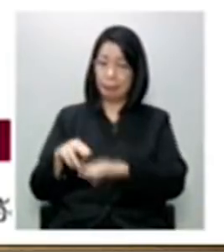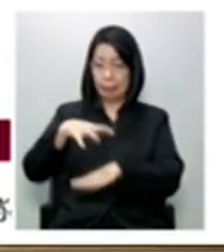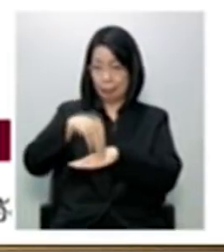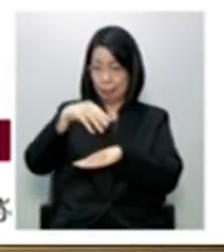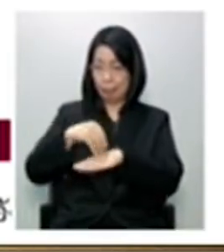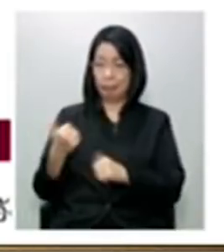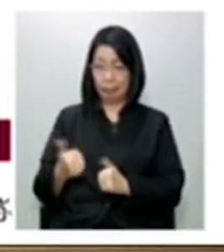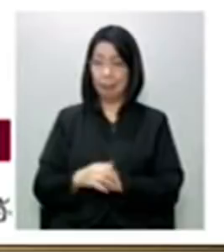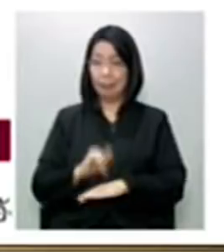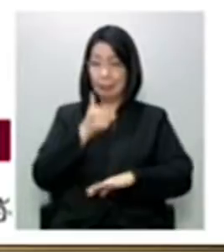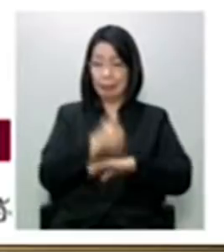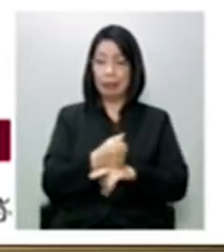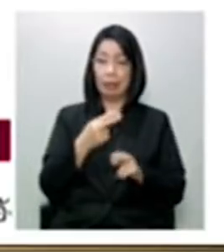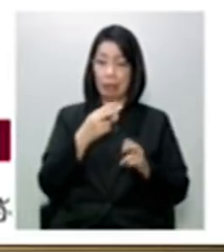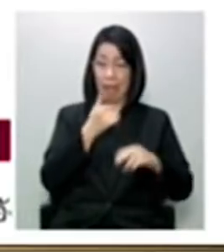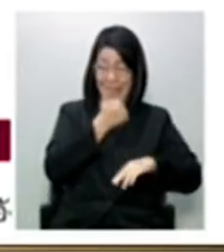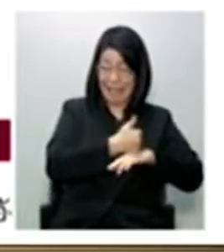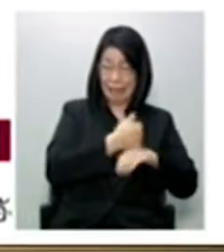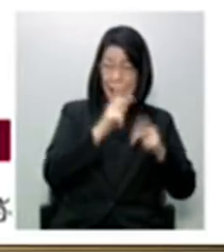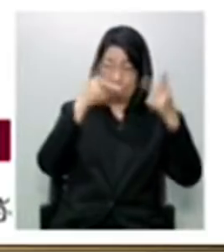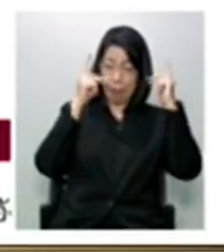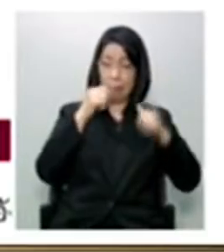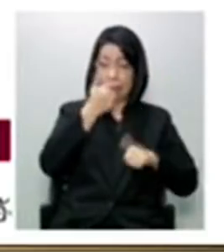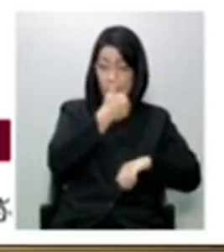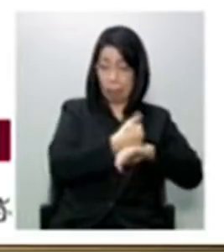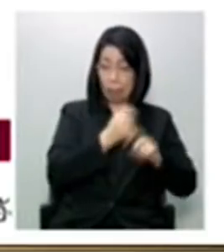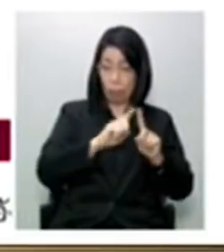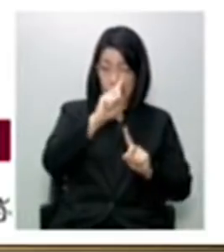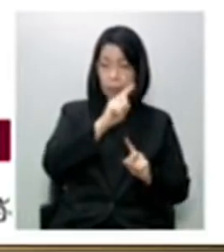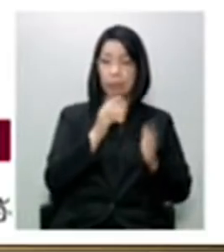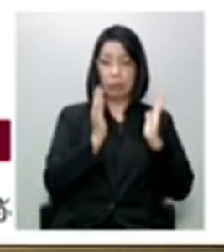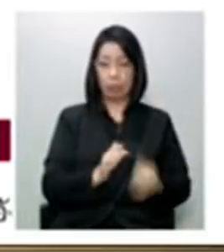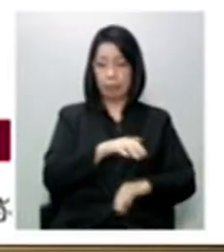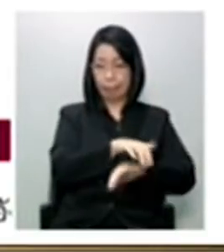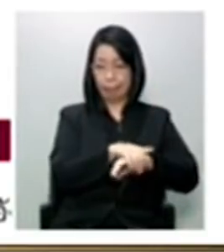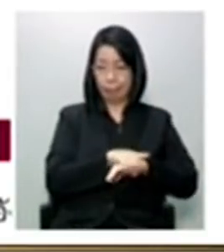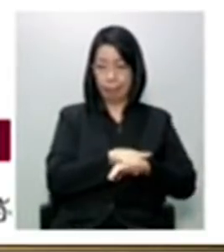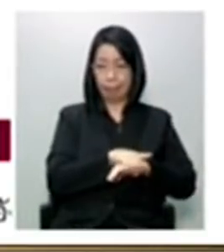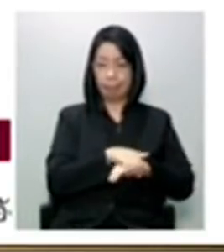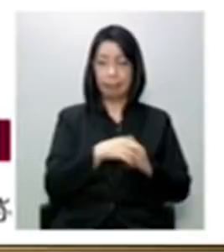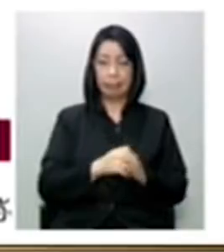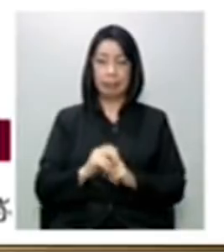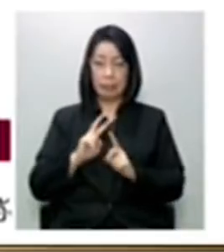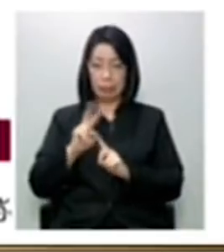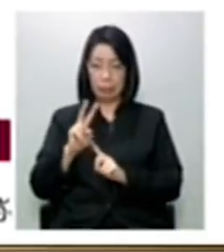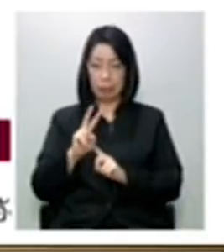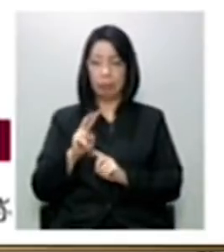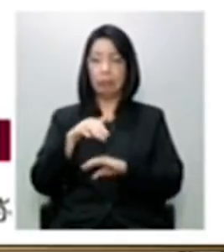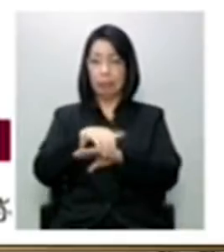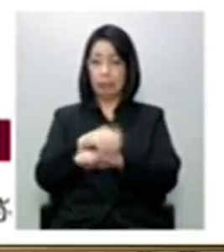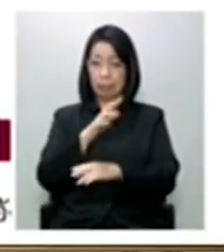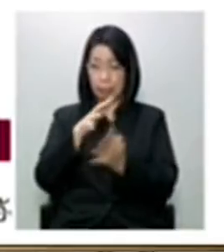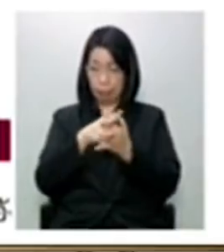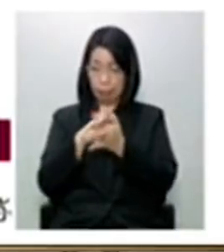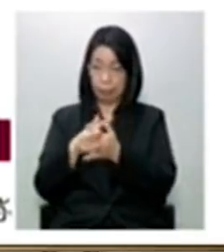คนแรกของเราคือคนอังกฤษปี2502อุทยานจากอเมริกามาช่วยเรื่องพรบอุทยา